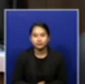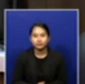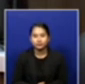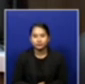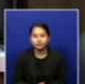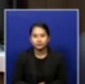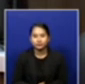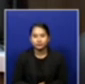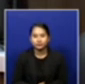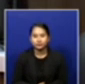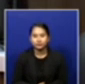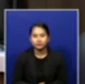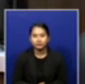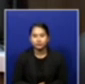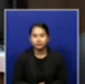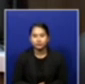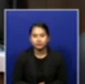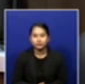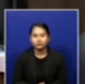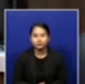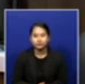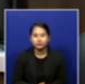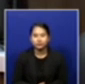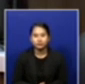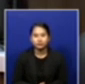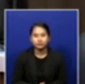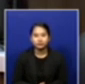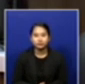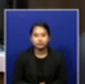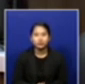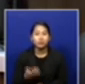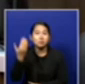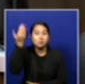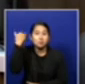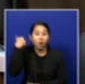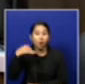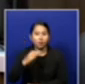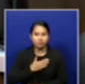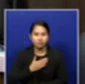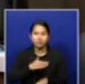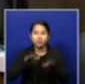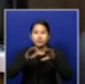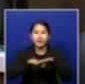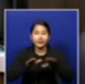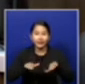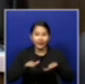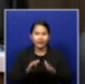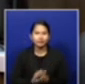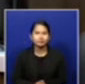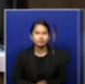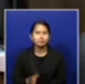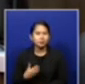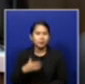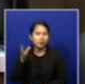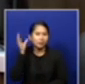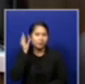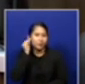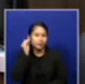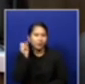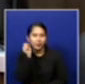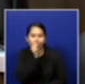ท่านประธานครับเมื่อครั้งที่ผมยังเป็นเด็กจะเคยได้ยินเพลง